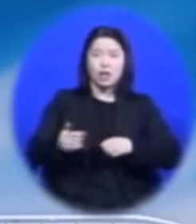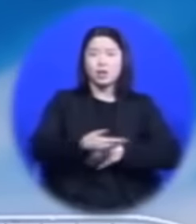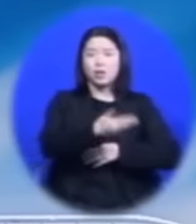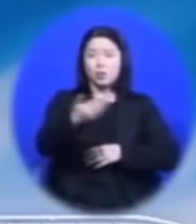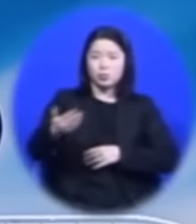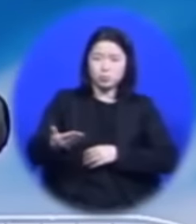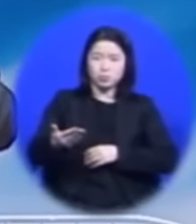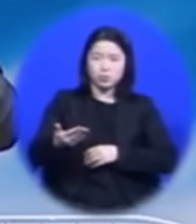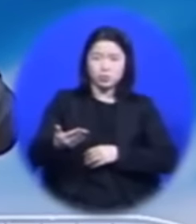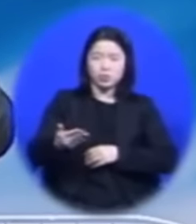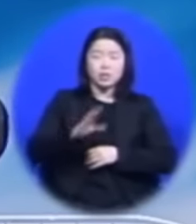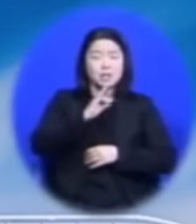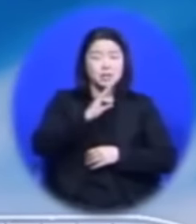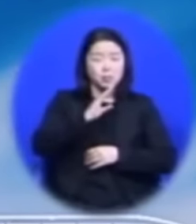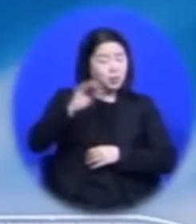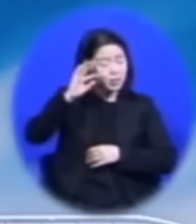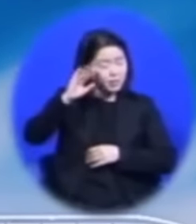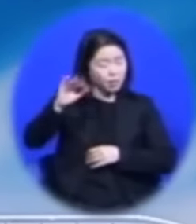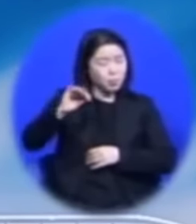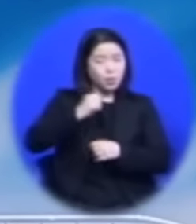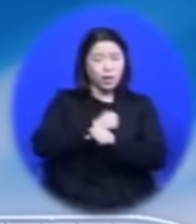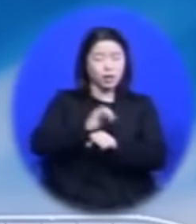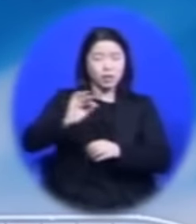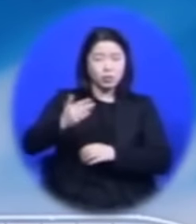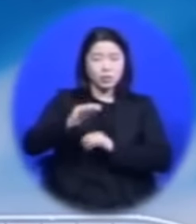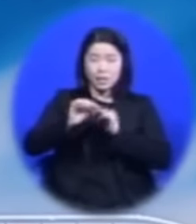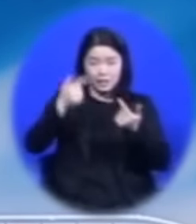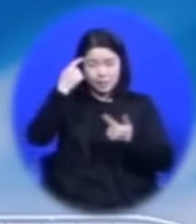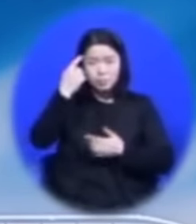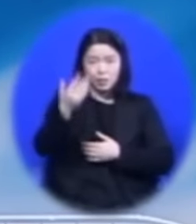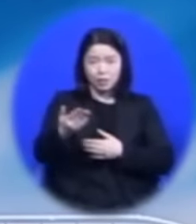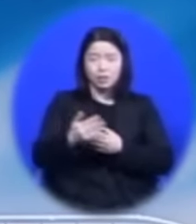여러분은 정말 사모하게 되지 않습니까?